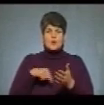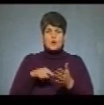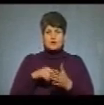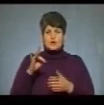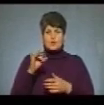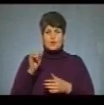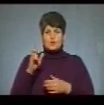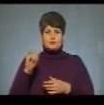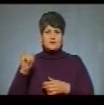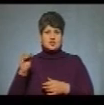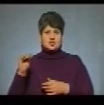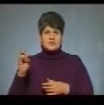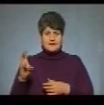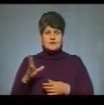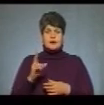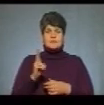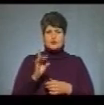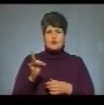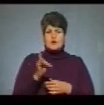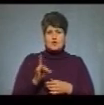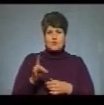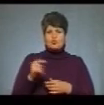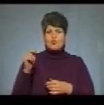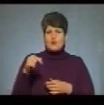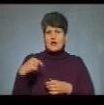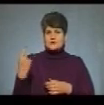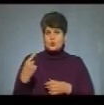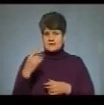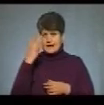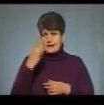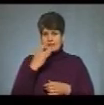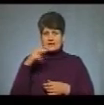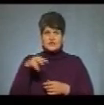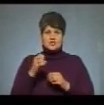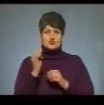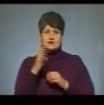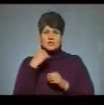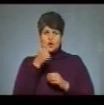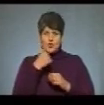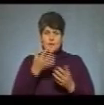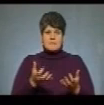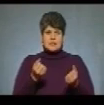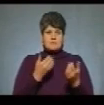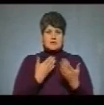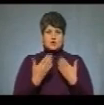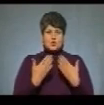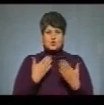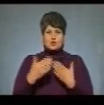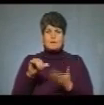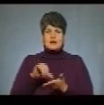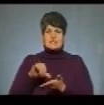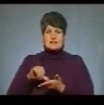Я житель міста Рубіжне Кремінського району Луганської області. З літа 2014 року підтримував стосунки з